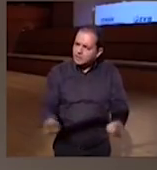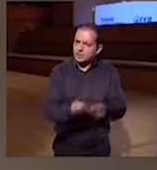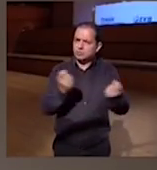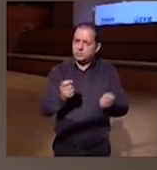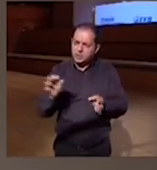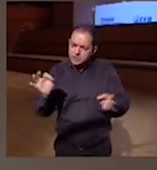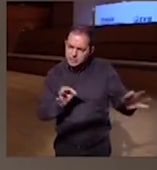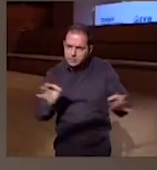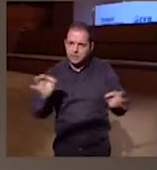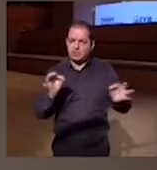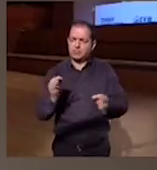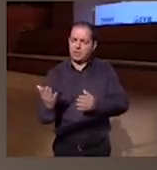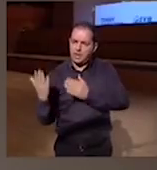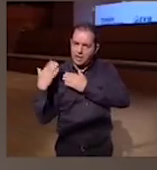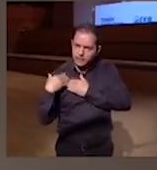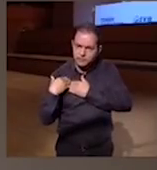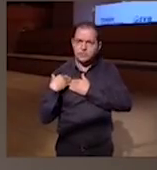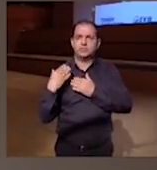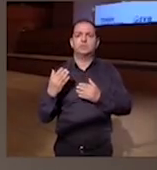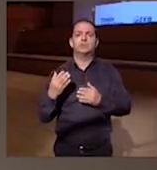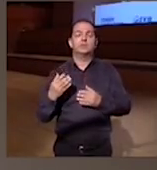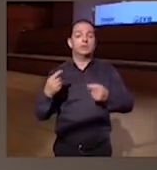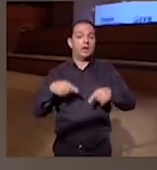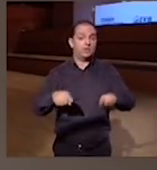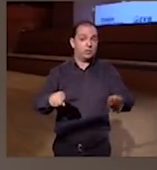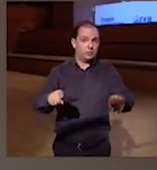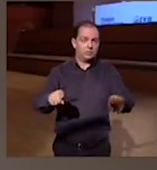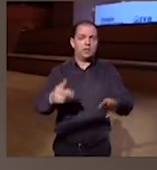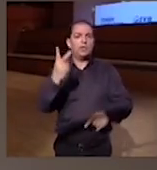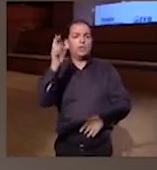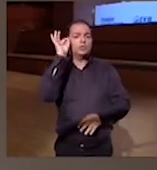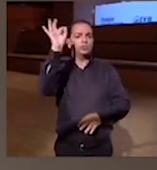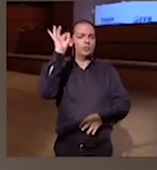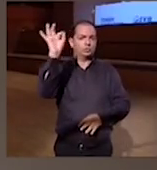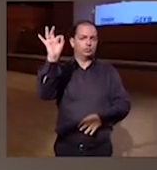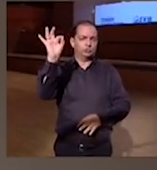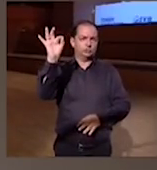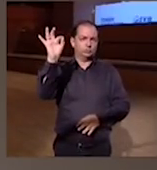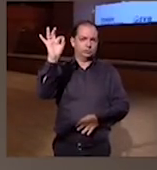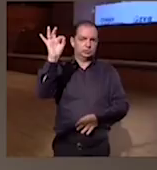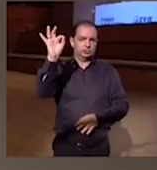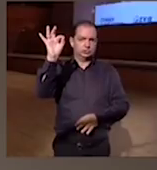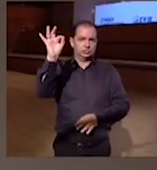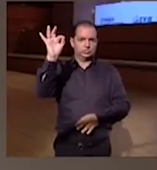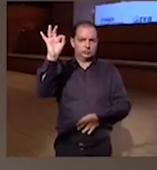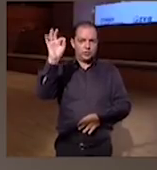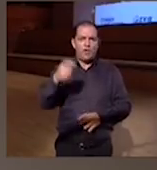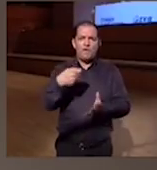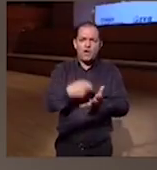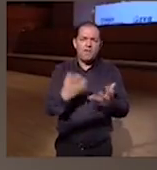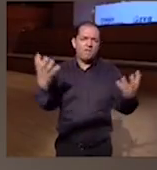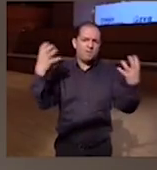σχέδιο, αποσκοπώντας ταυτόχρονα σε δύο στόχους. Στη μείωση των φορολογικών